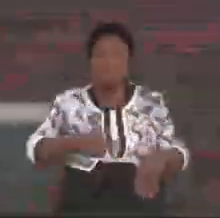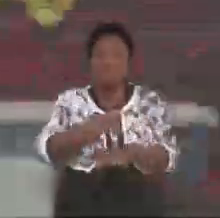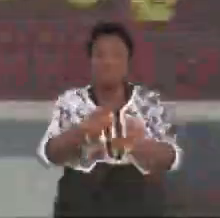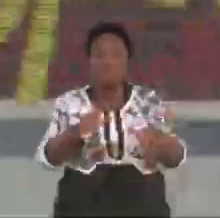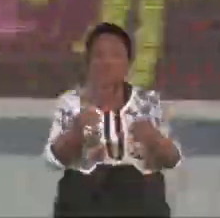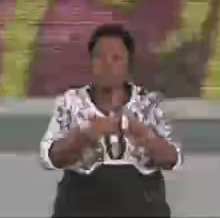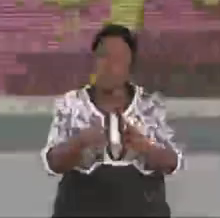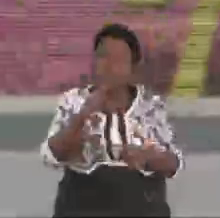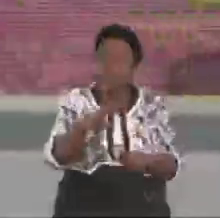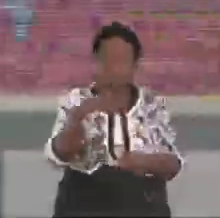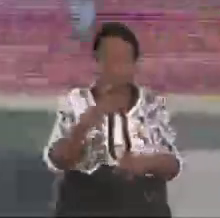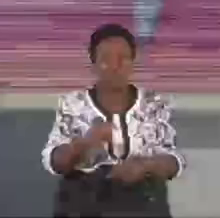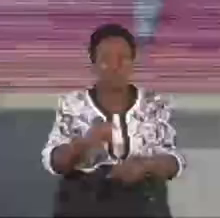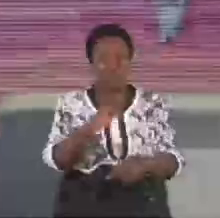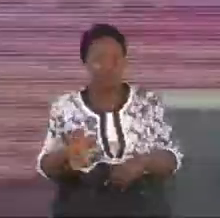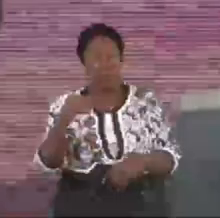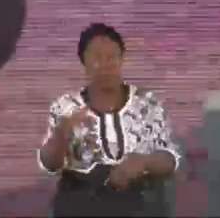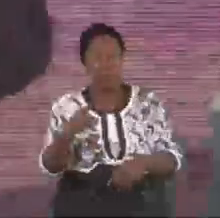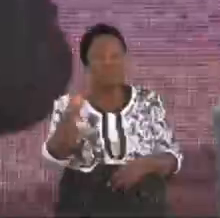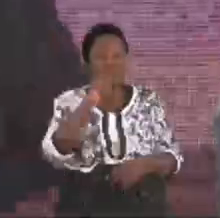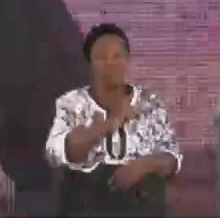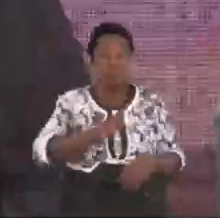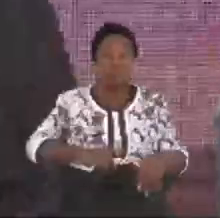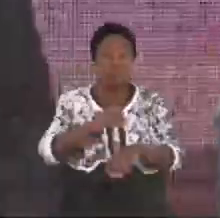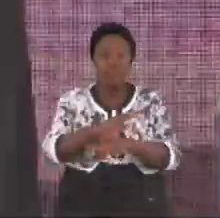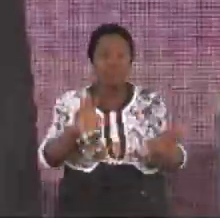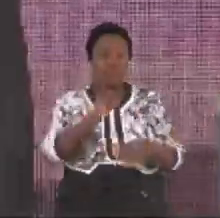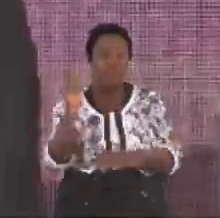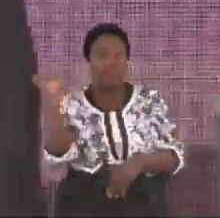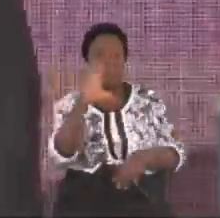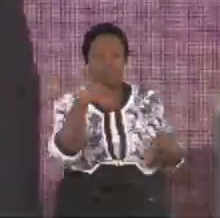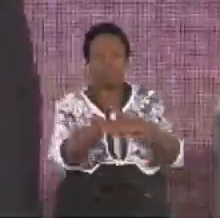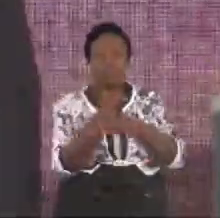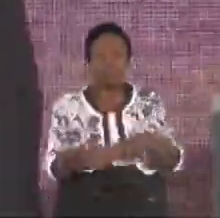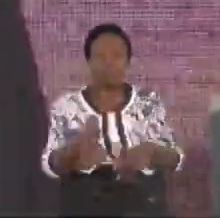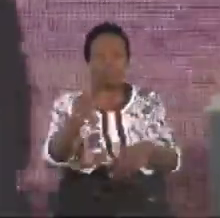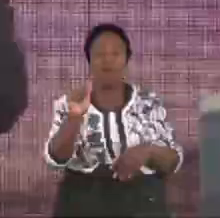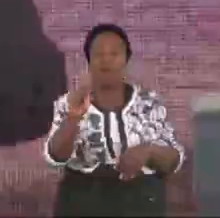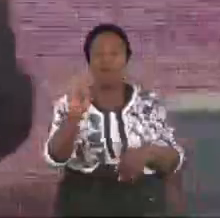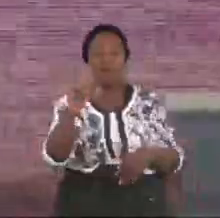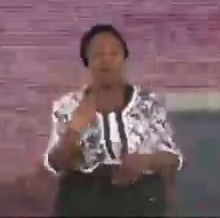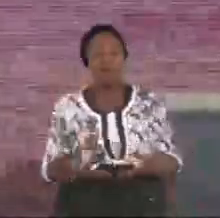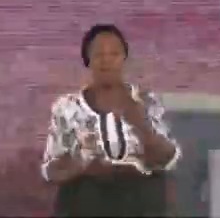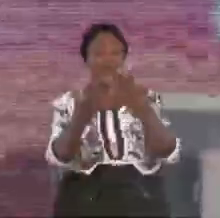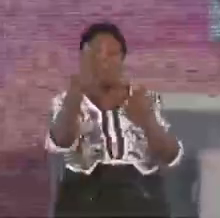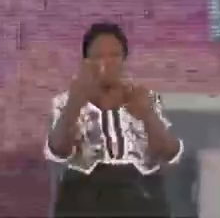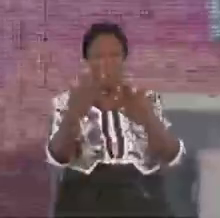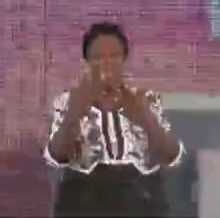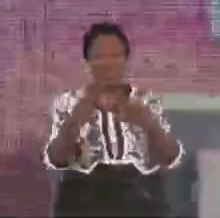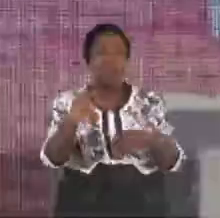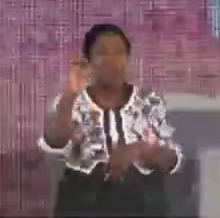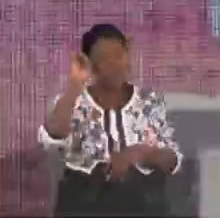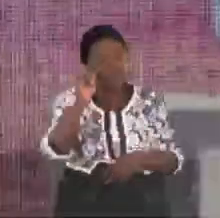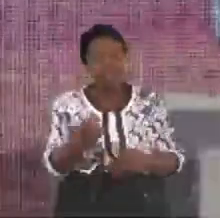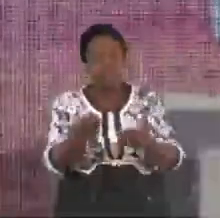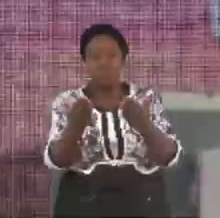vous, les enfants du royaume, vous serez jetés dehors, dans l'étang de feu. Alors, il voulait